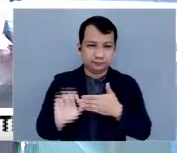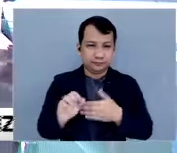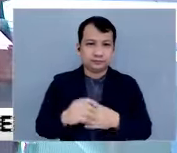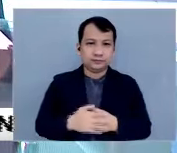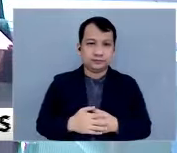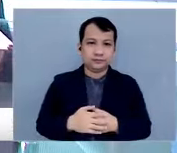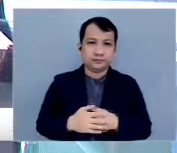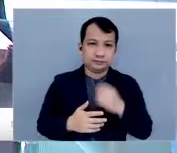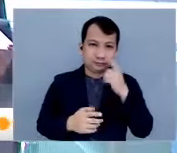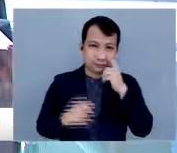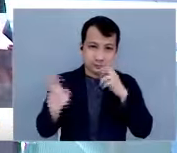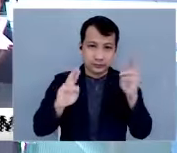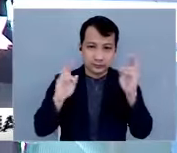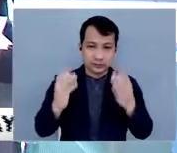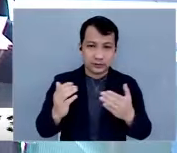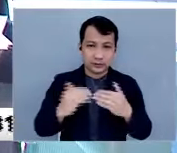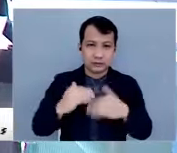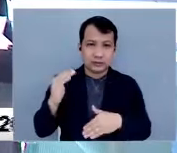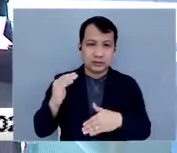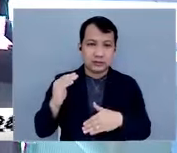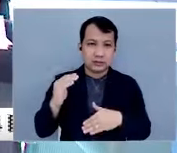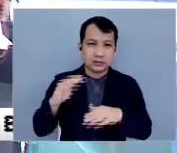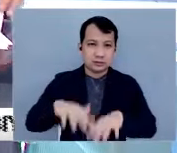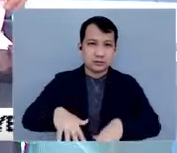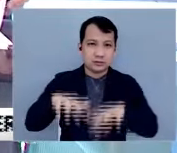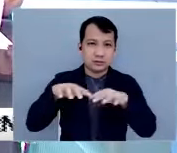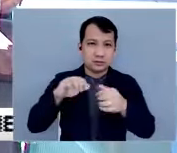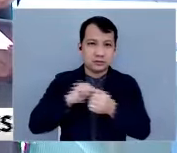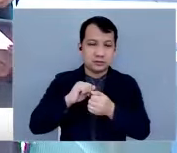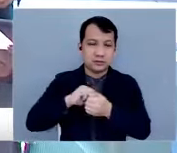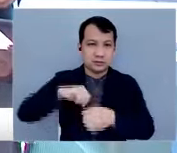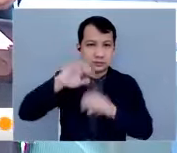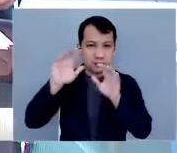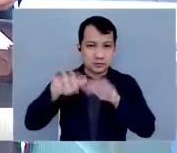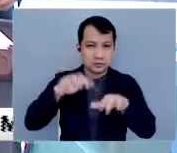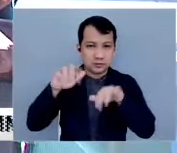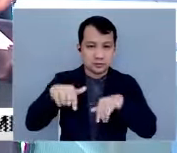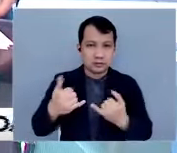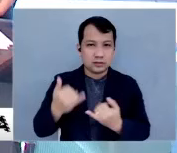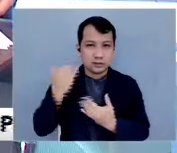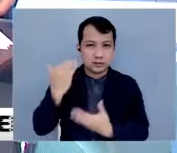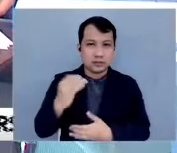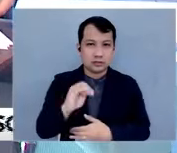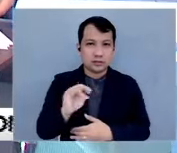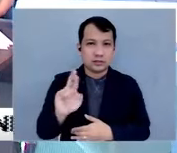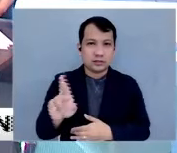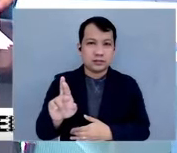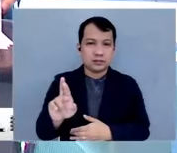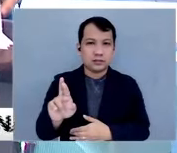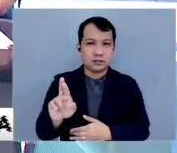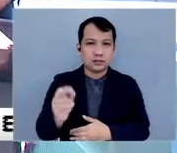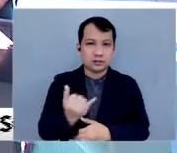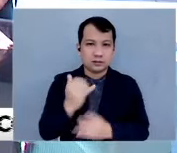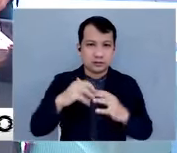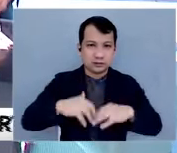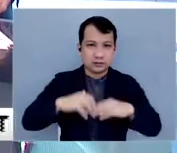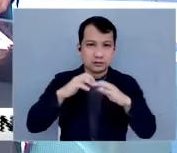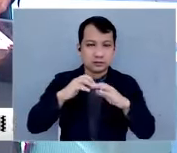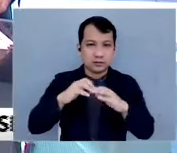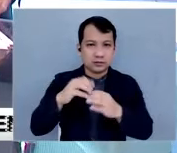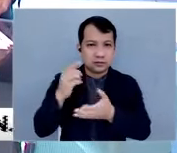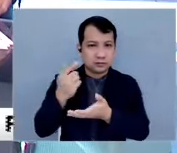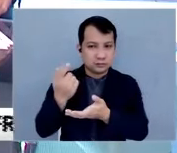Pinag-aandaan naman ang mga pagpagbaha kasabay ng maulan na panahon. Dito nga sa Metro Manila, ilang estero na ang sinimulang